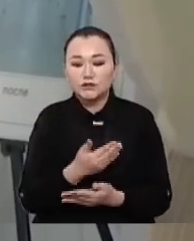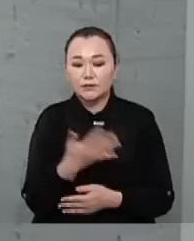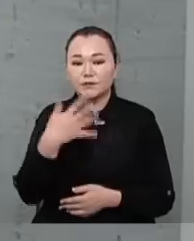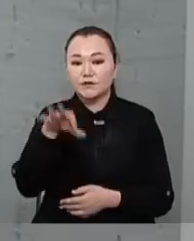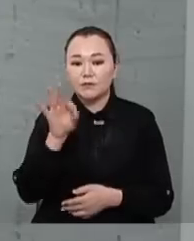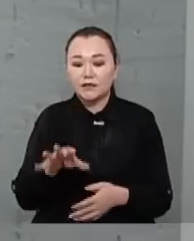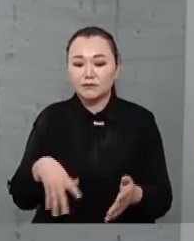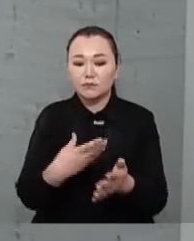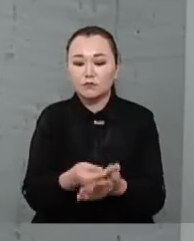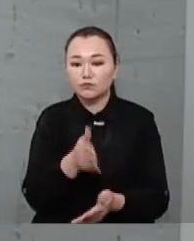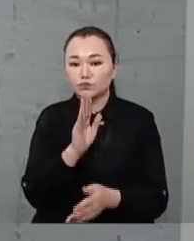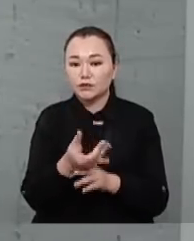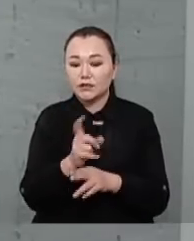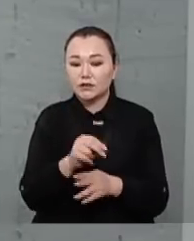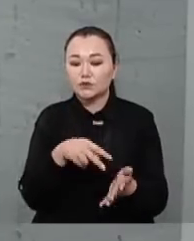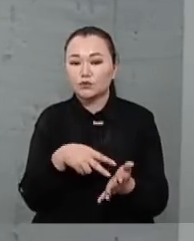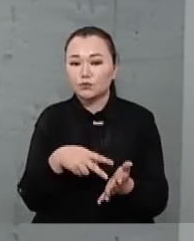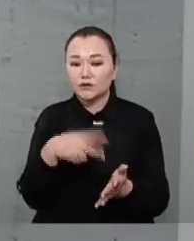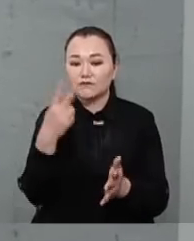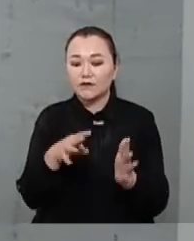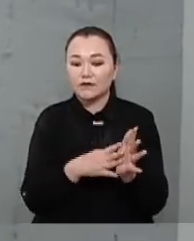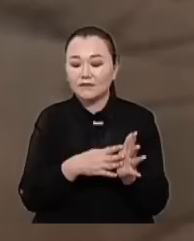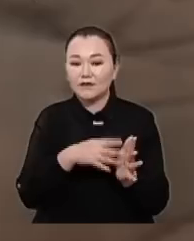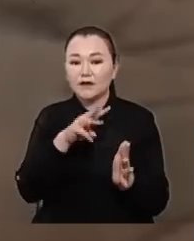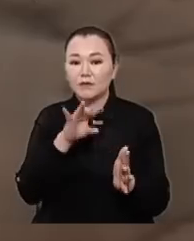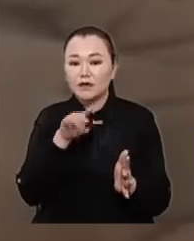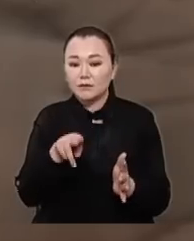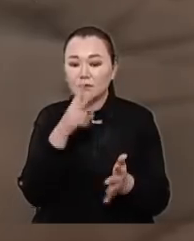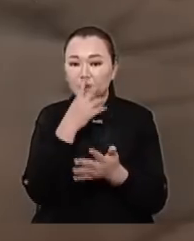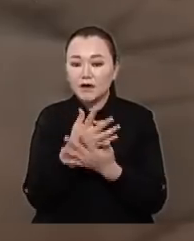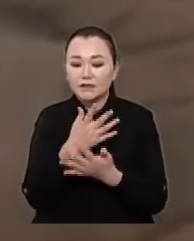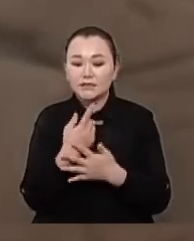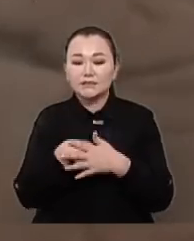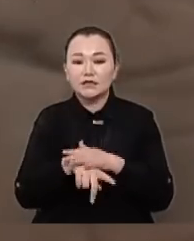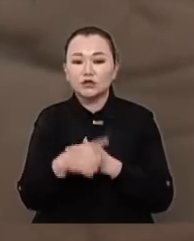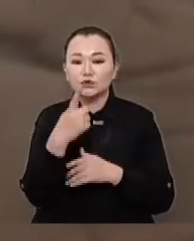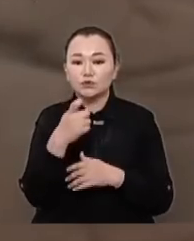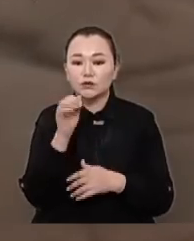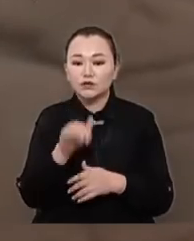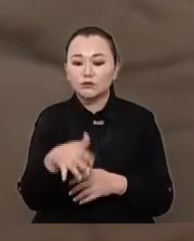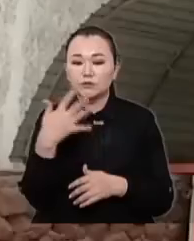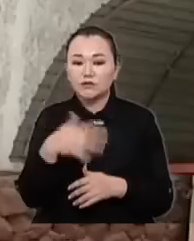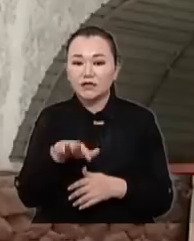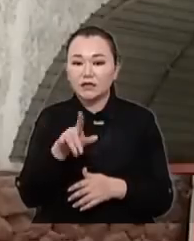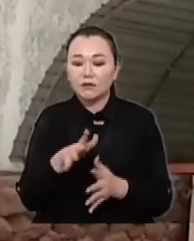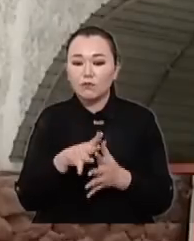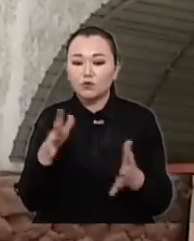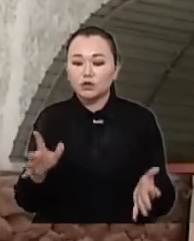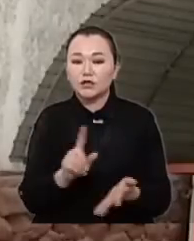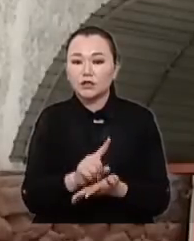50% өтеледі. Бірақ бұл сома 29 айлық есептік көрсеткіш, яғни 100.000 теңгеден аспауы